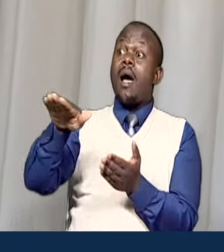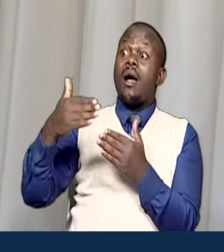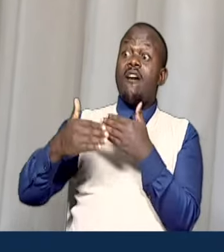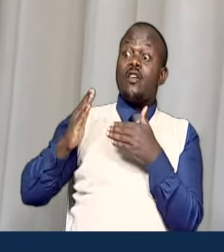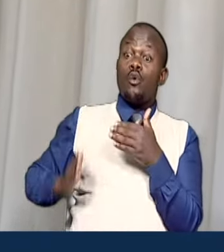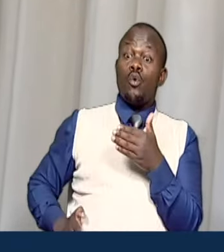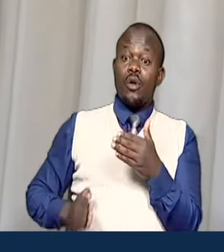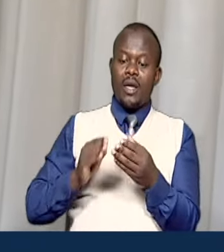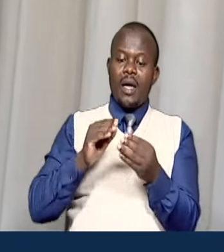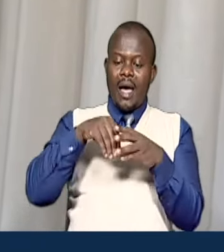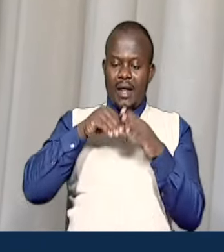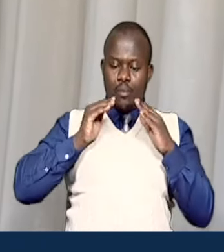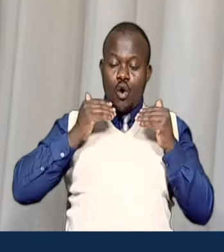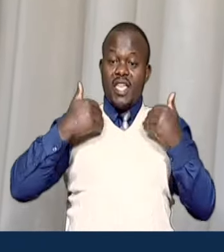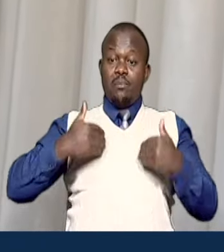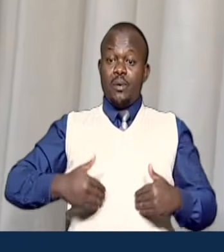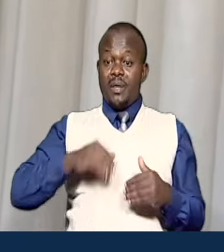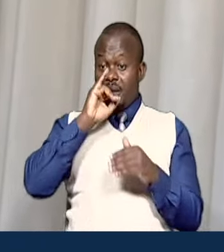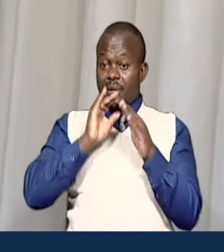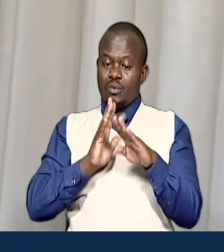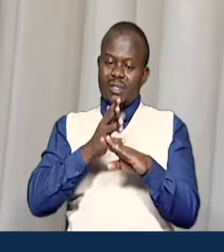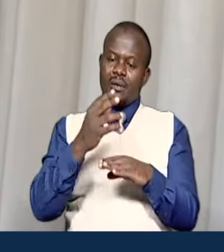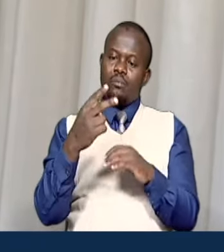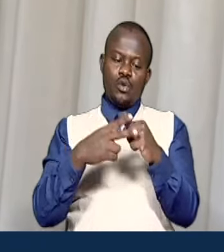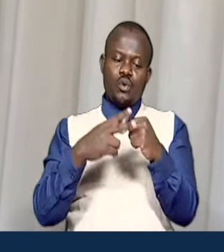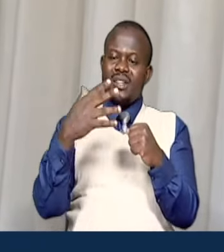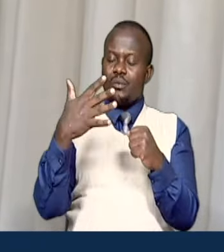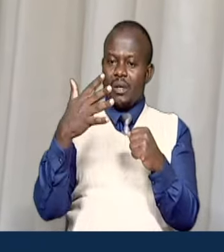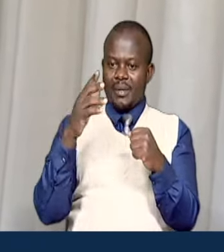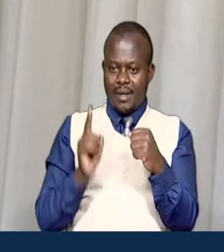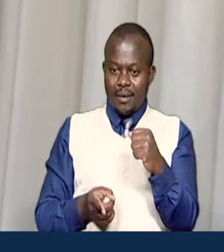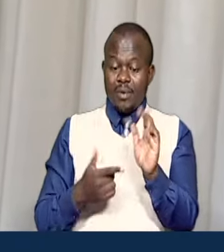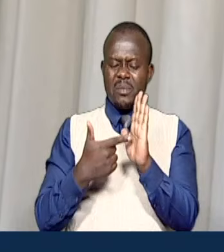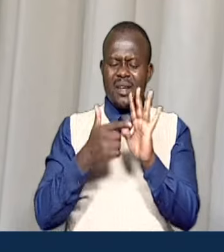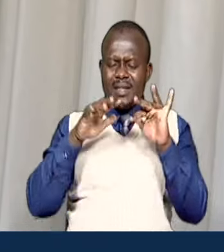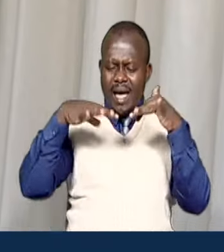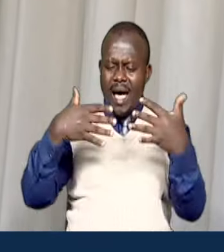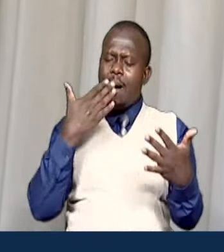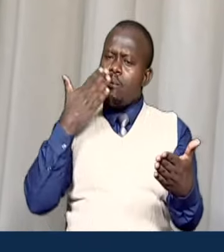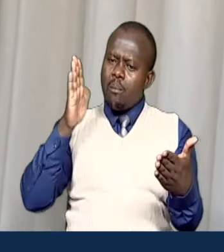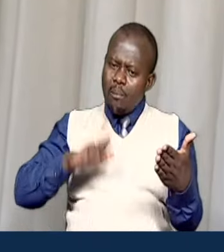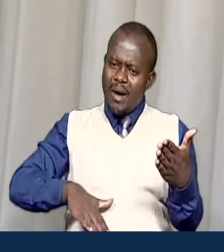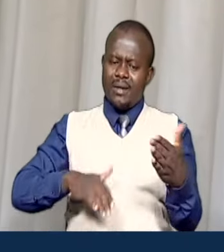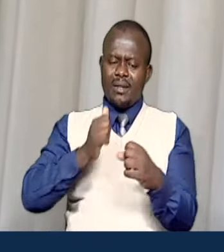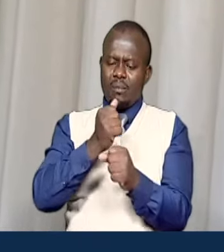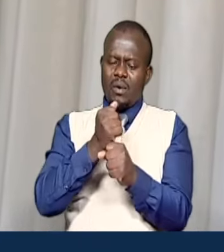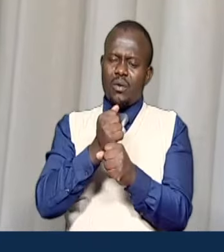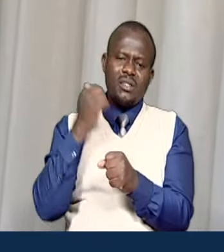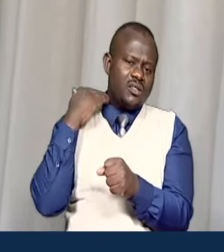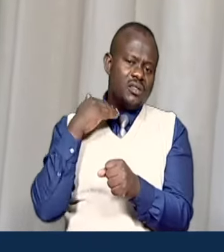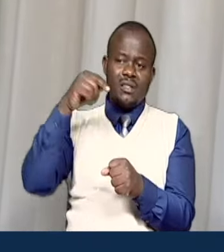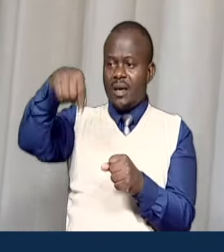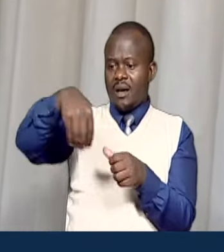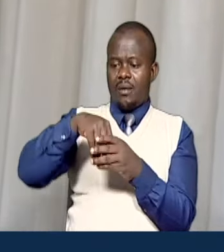rushyinguyemo imibiri y'Abatutsi irenga 75,000. Bikabere kubukana Jenoside yakoranywe muri aka karere turimo ka